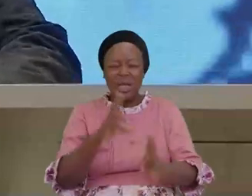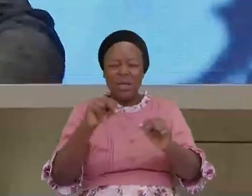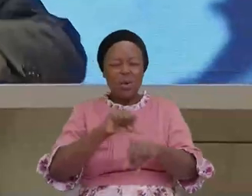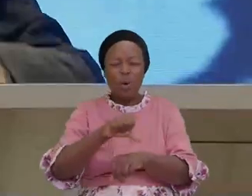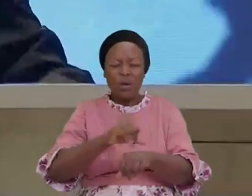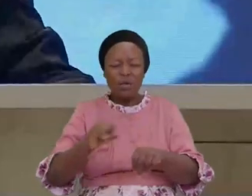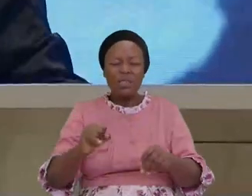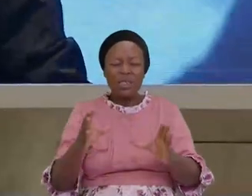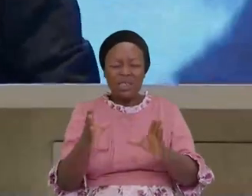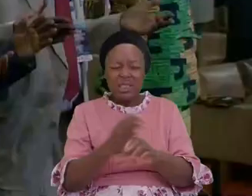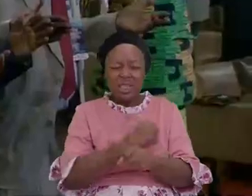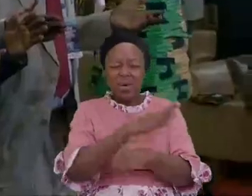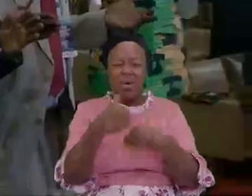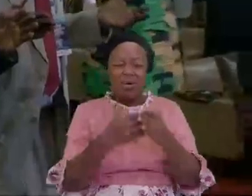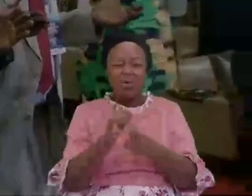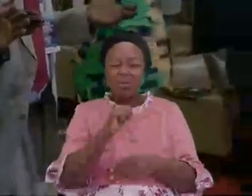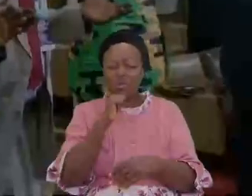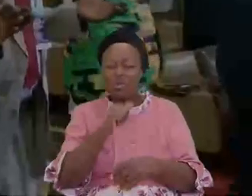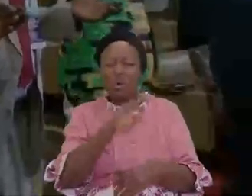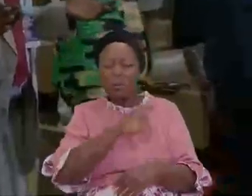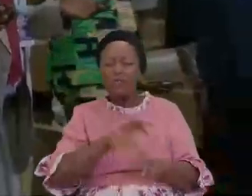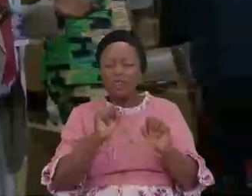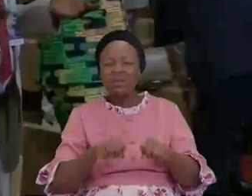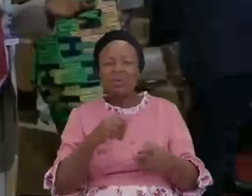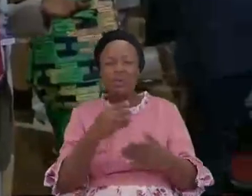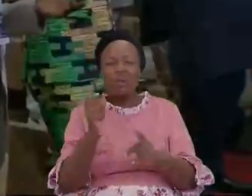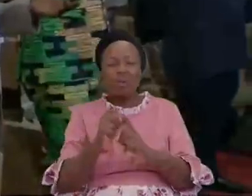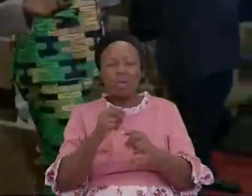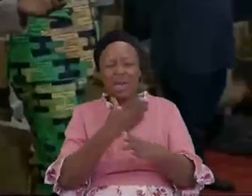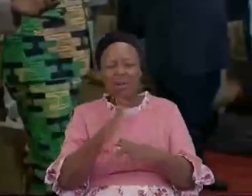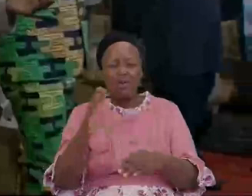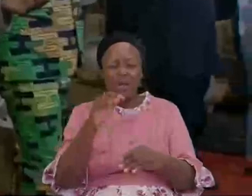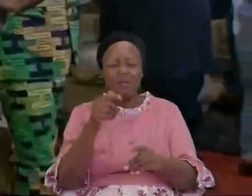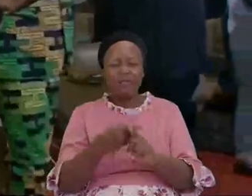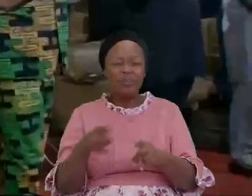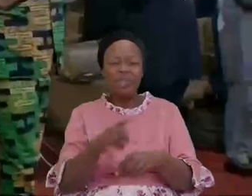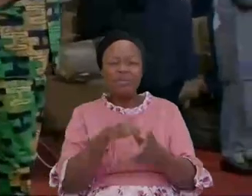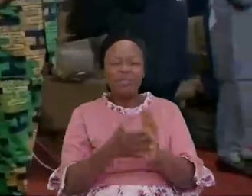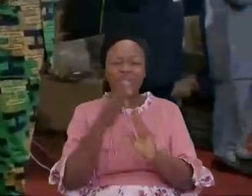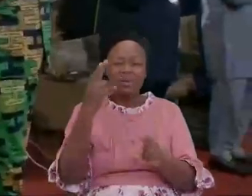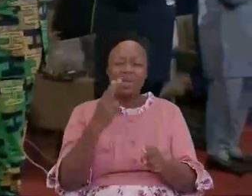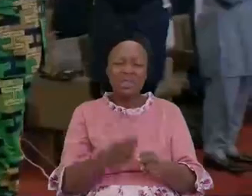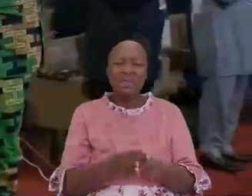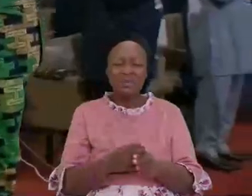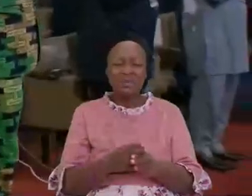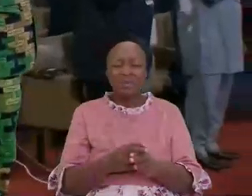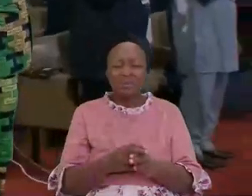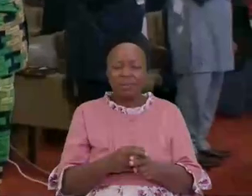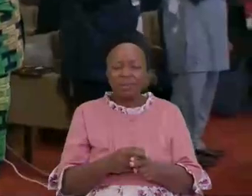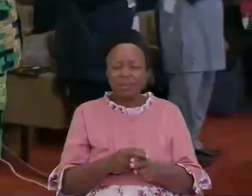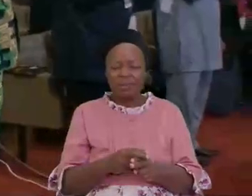avait pas de puissance, il n'y avait pas de force, ôte ces paroles inutiles de leur bouche.